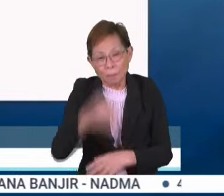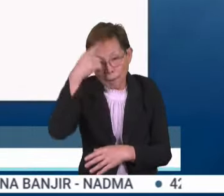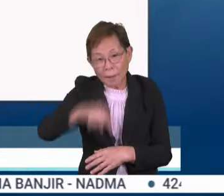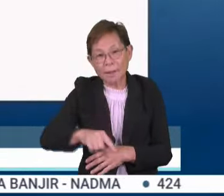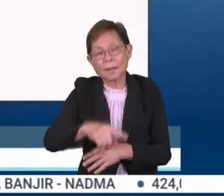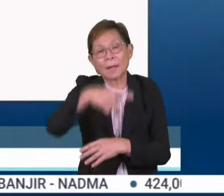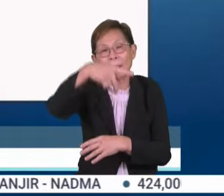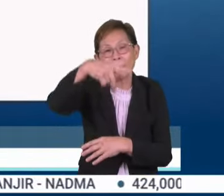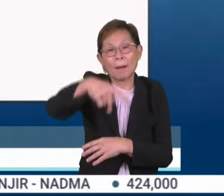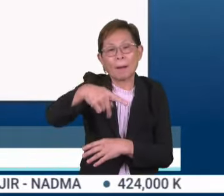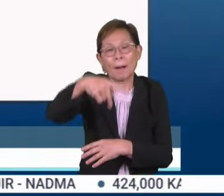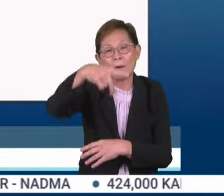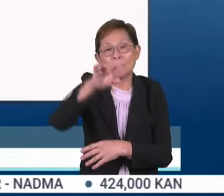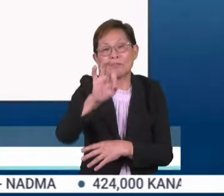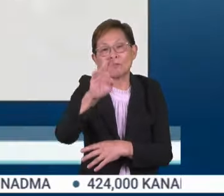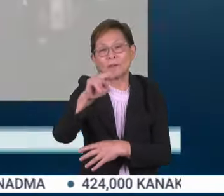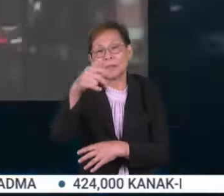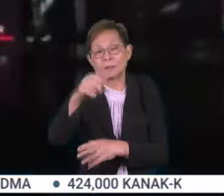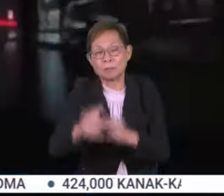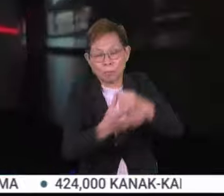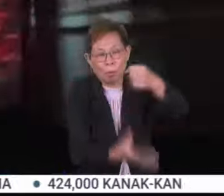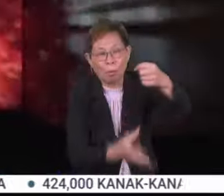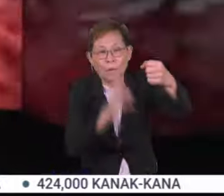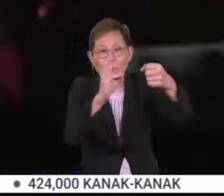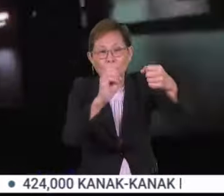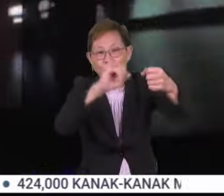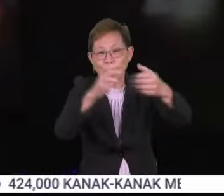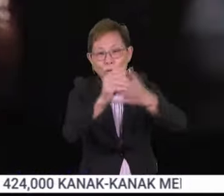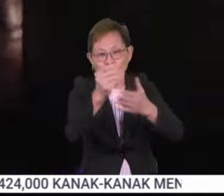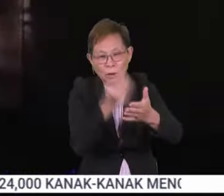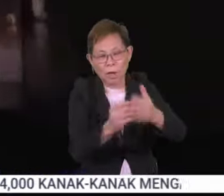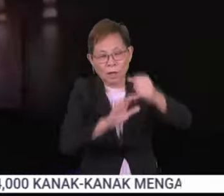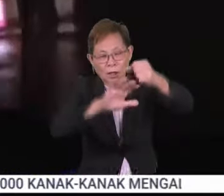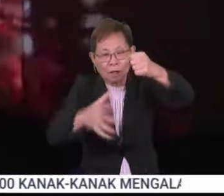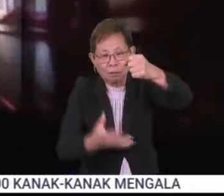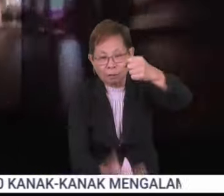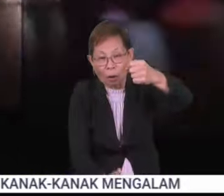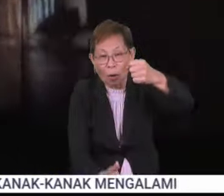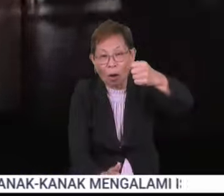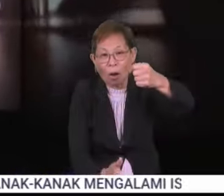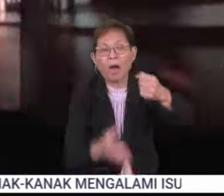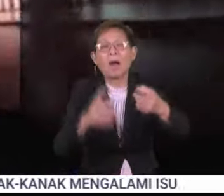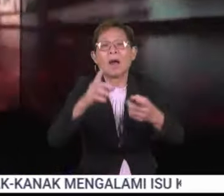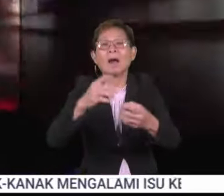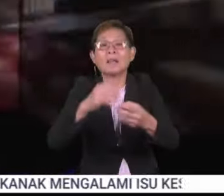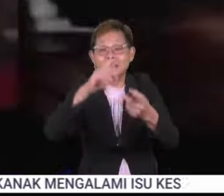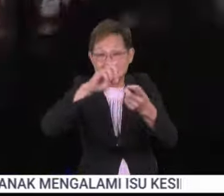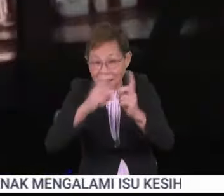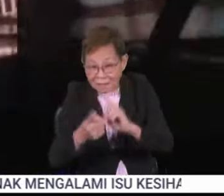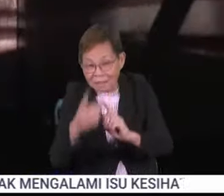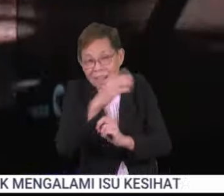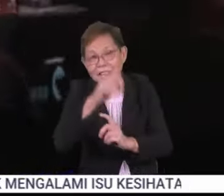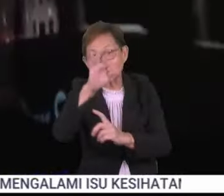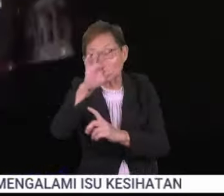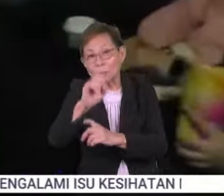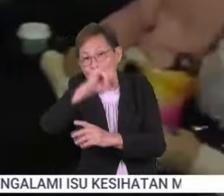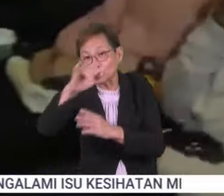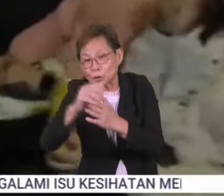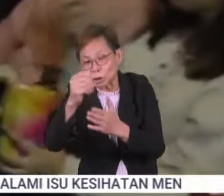perbadanan kemajuan filem nasional perunukan rm60 juta di bawah dana kandungan digital dan r90